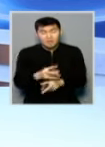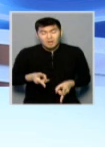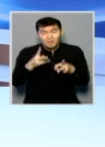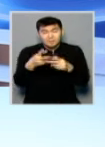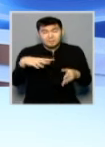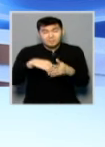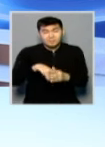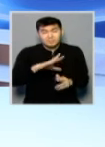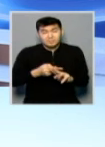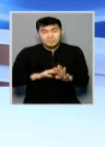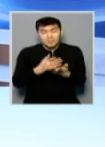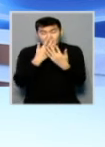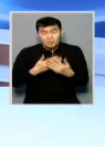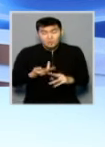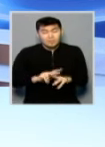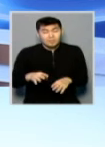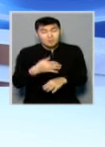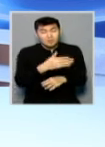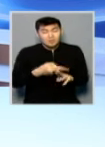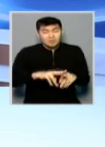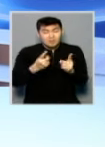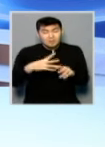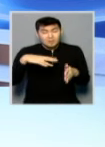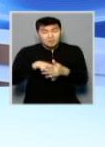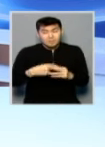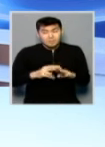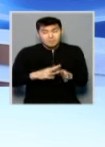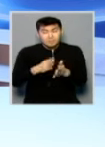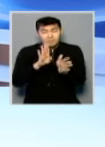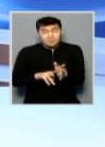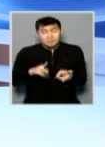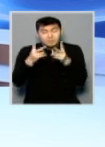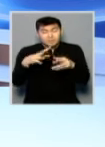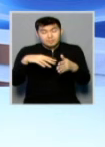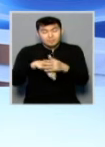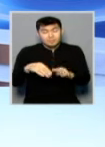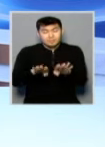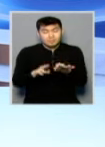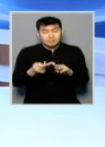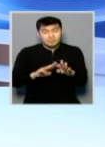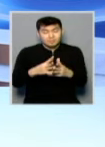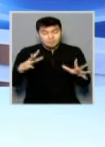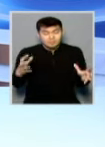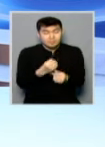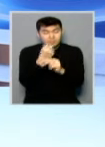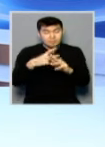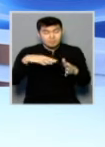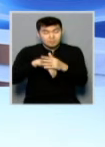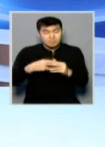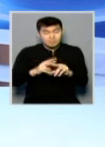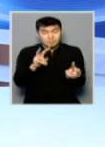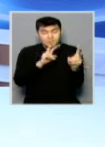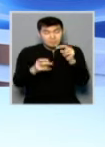несет опасность. Однако любители порыбачить и не только пренебрегают мерами безопасности. В такой период спасатели проводят